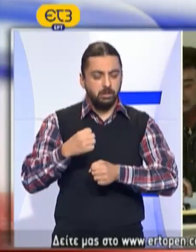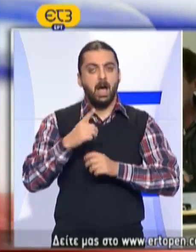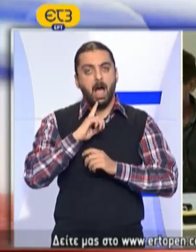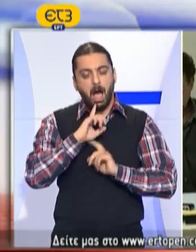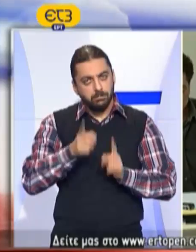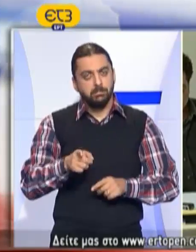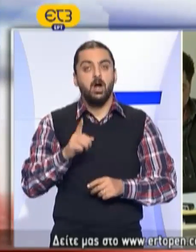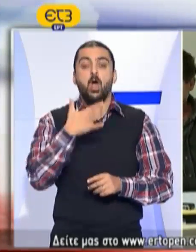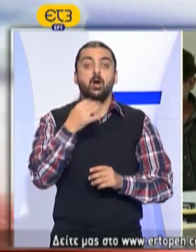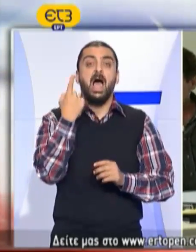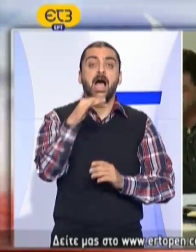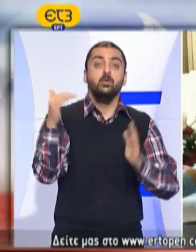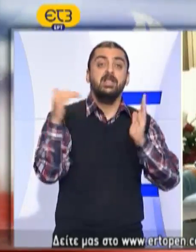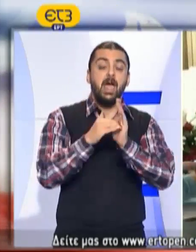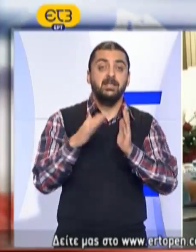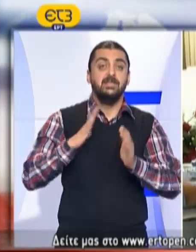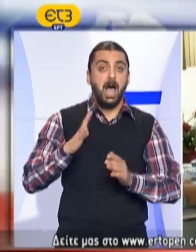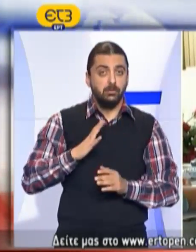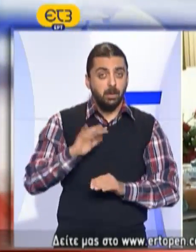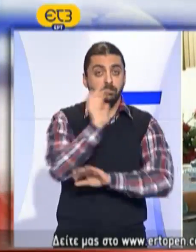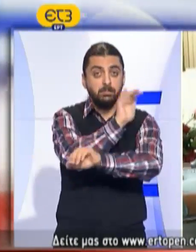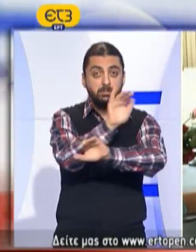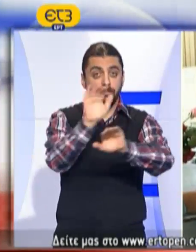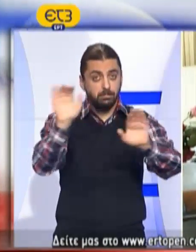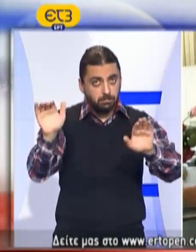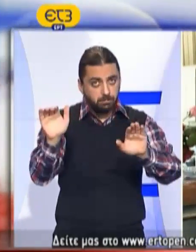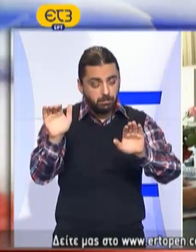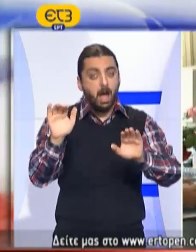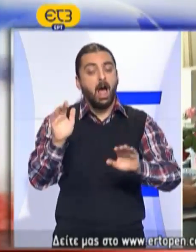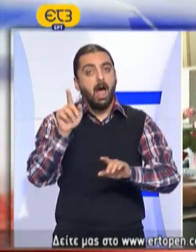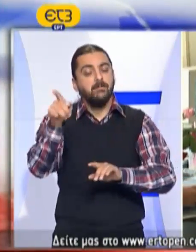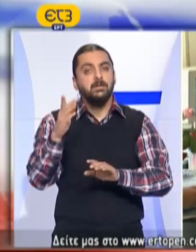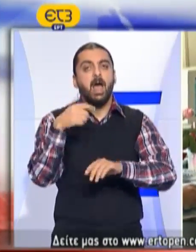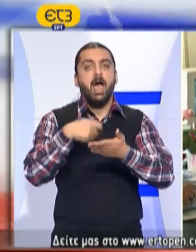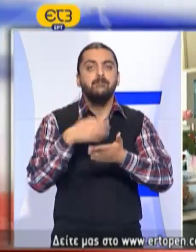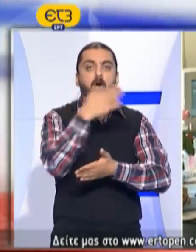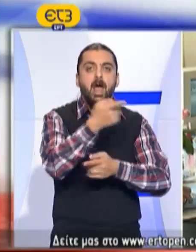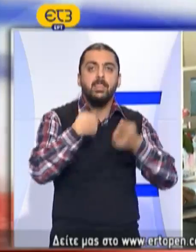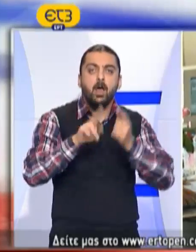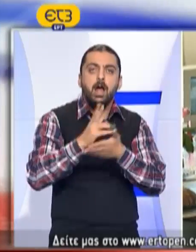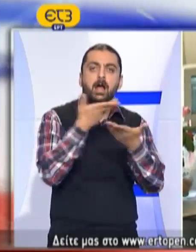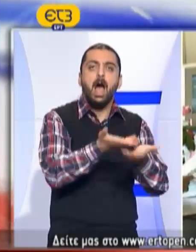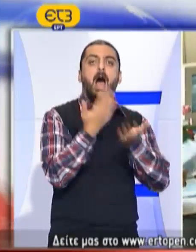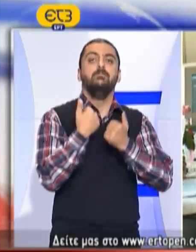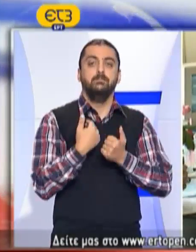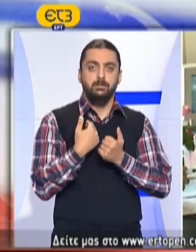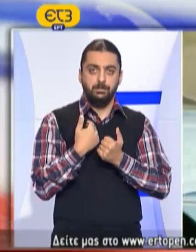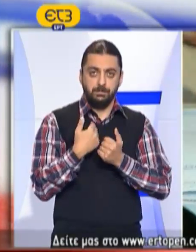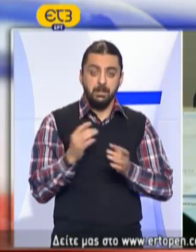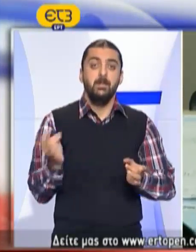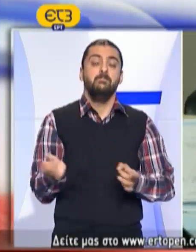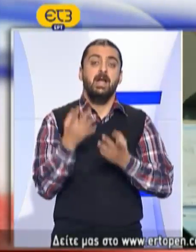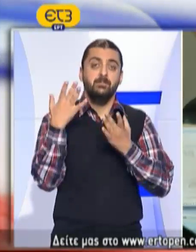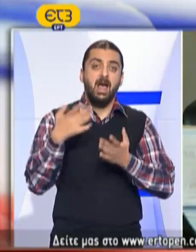100.000 φορολογούμενοι, αν και έχουν κληθεί, δεν έχουν ακόμα υποβάλει στην εφορία τα απαραίτητα δικαιολογητικά. Επίσης, περιπτώσεις που οι ελεγκτές των